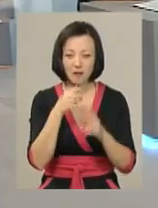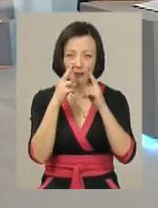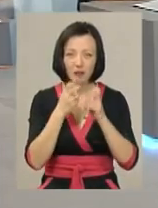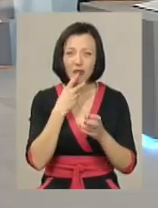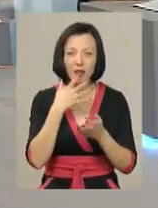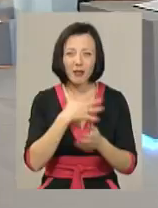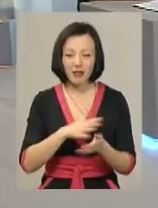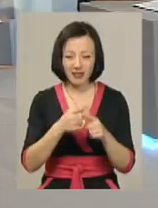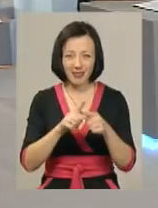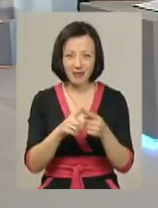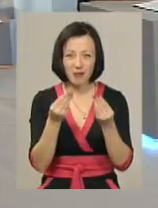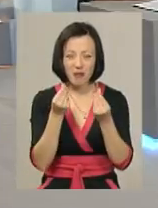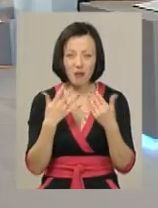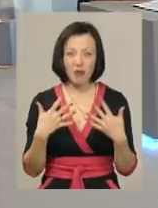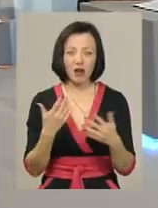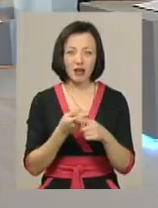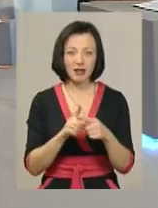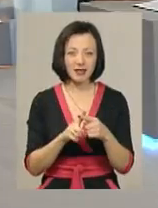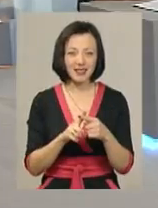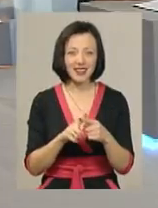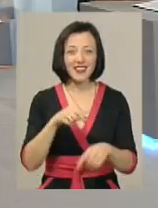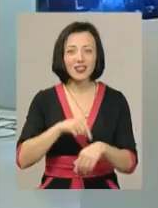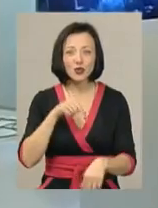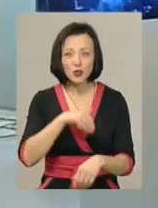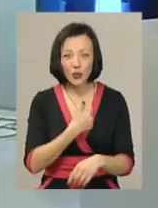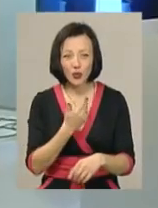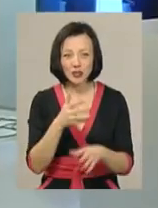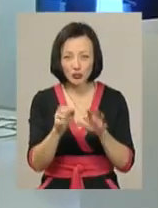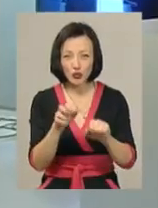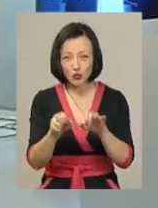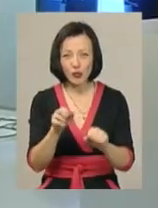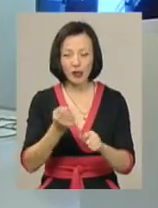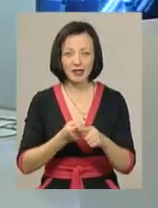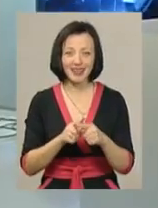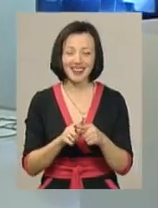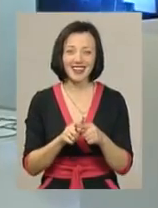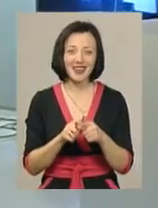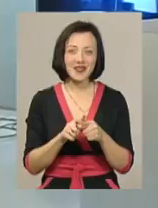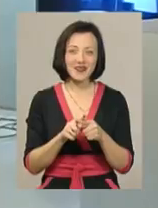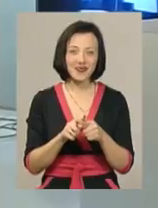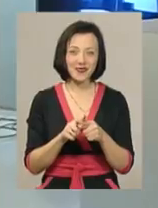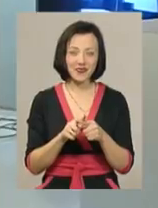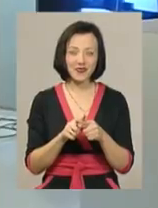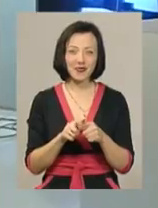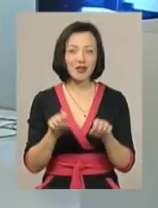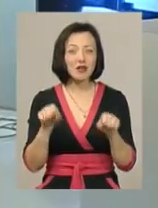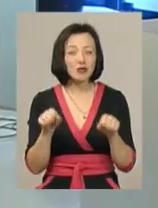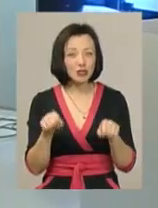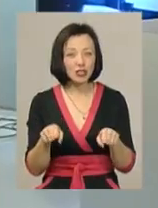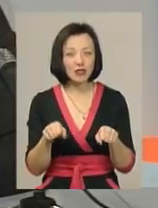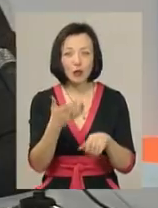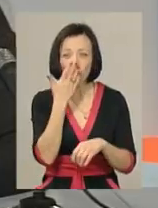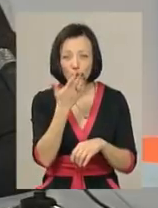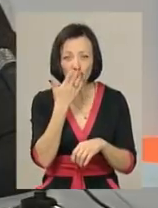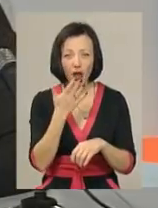обслюня обслюнявить вона все відчути хоче пощупати е значить можливо